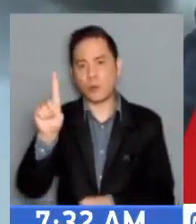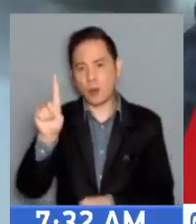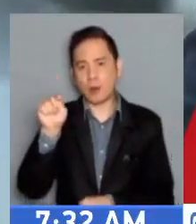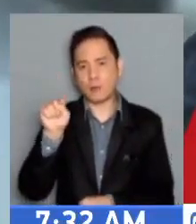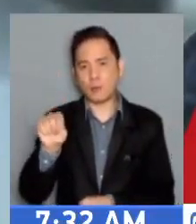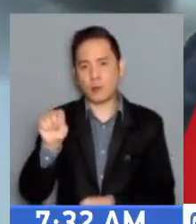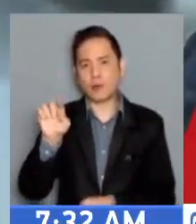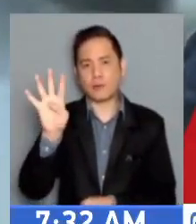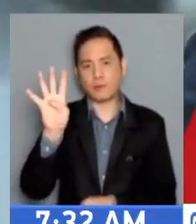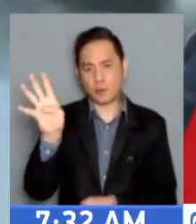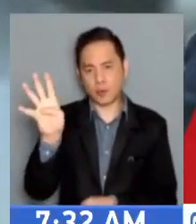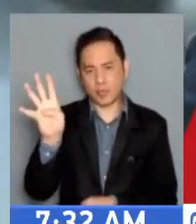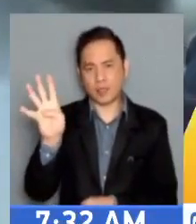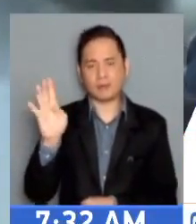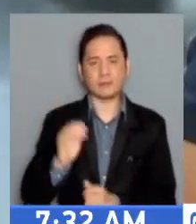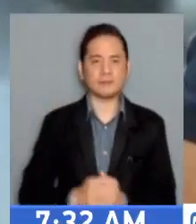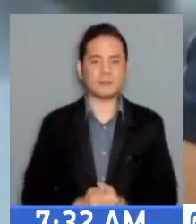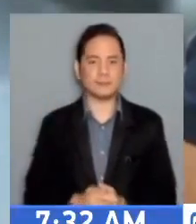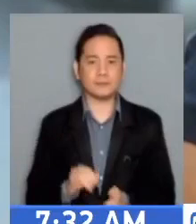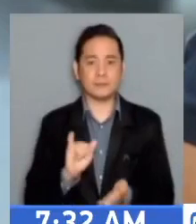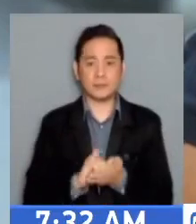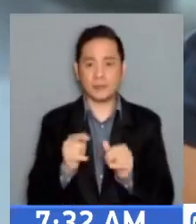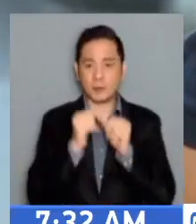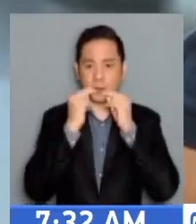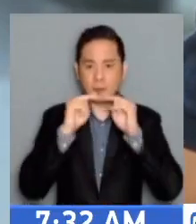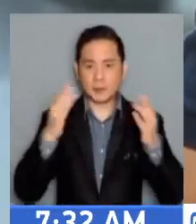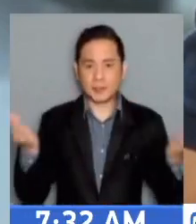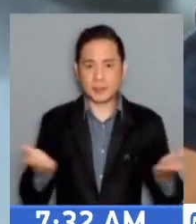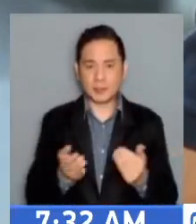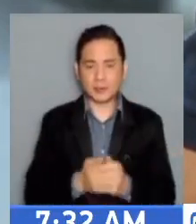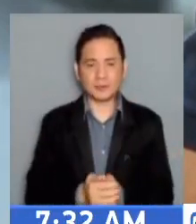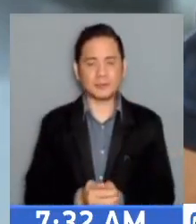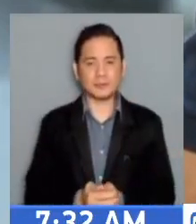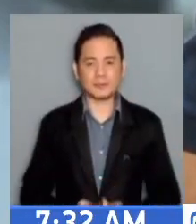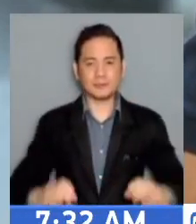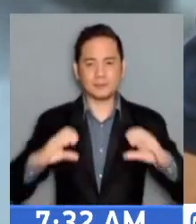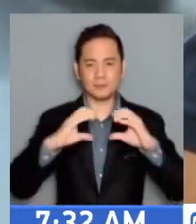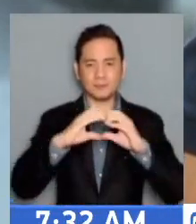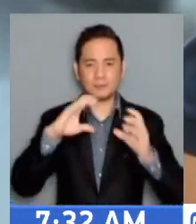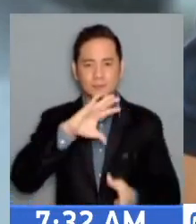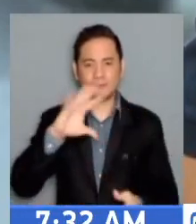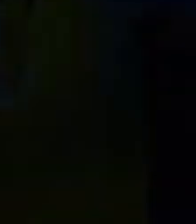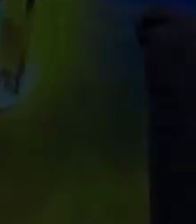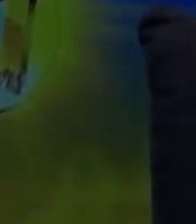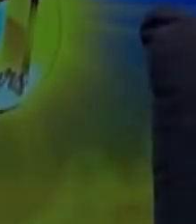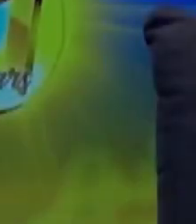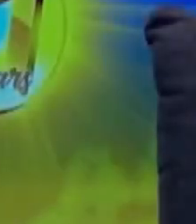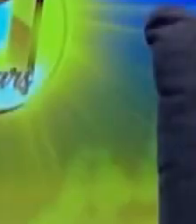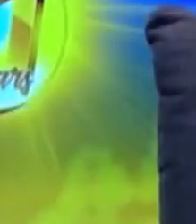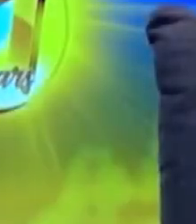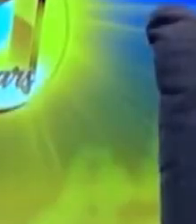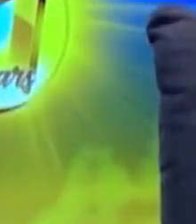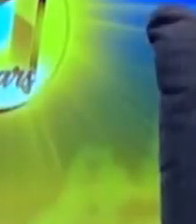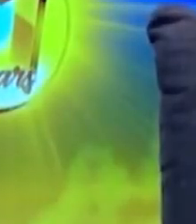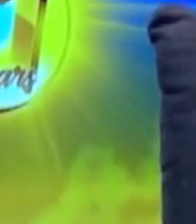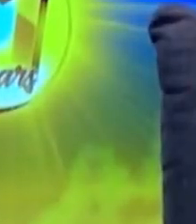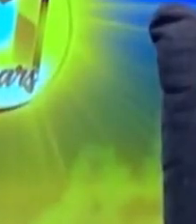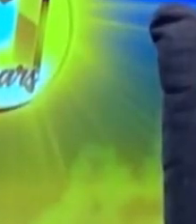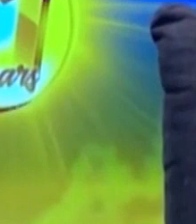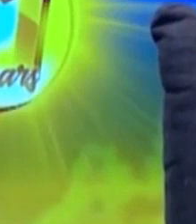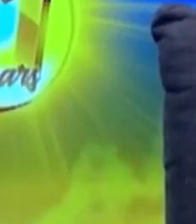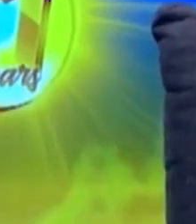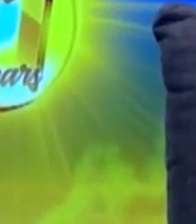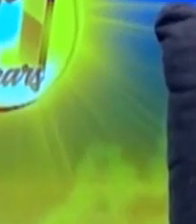centavos. Ito ang unang balita mula rito sa Marikina, Bam Alegre, para sa GMA Integrated News. Kapuso, mauuna ka